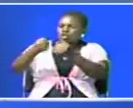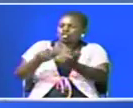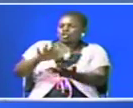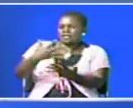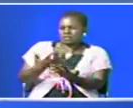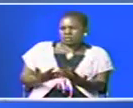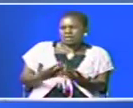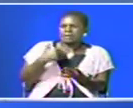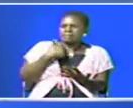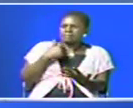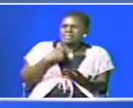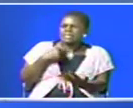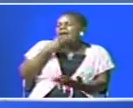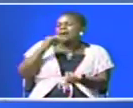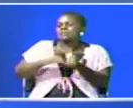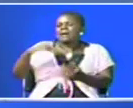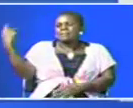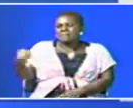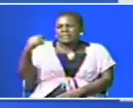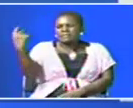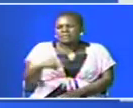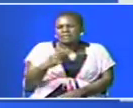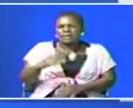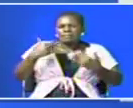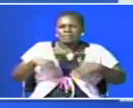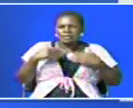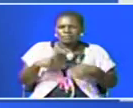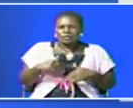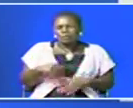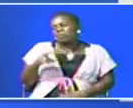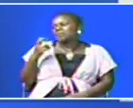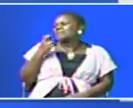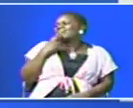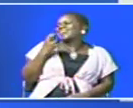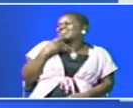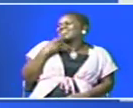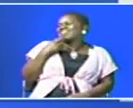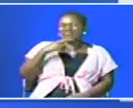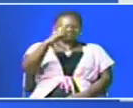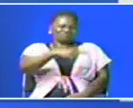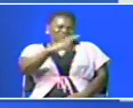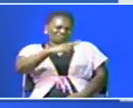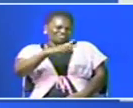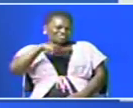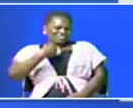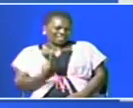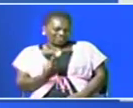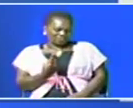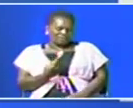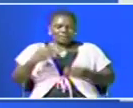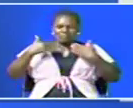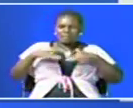mtu anasema jamani mimi nimepigwa na mume wangu. Watu wa mitandao wanaanza kumcheka, wanaanza kumkejeli. Sasa sisi wenyewe